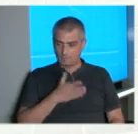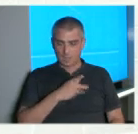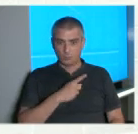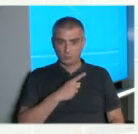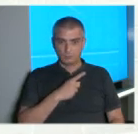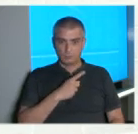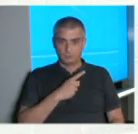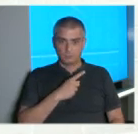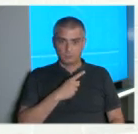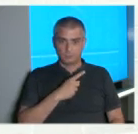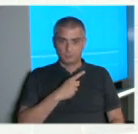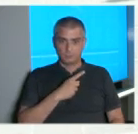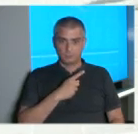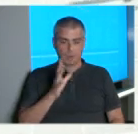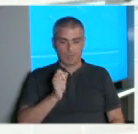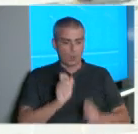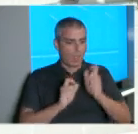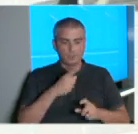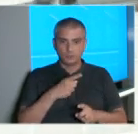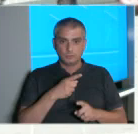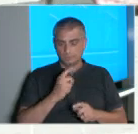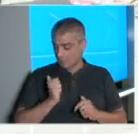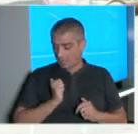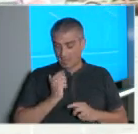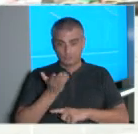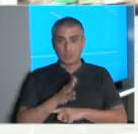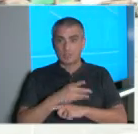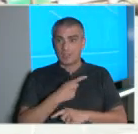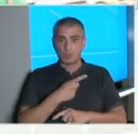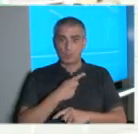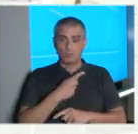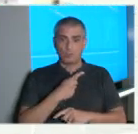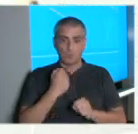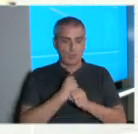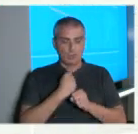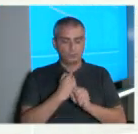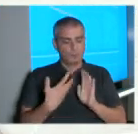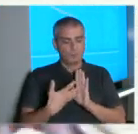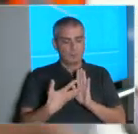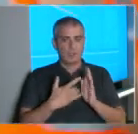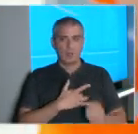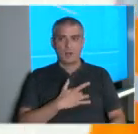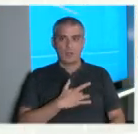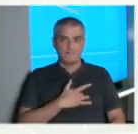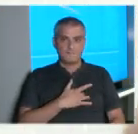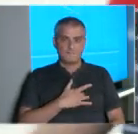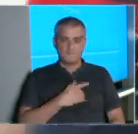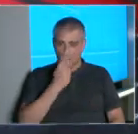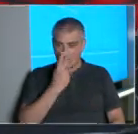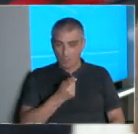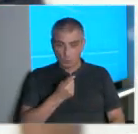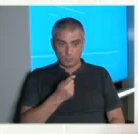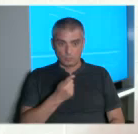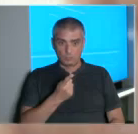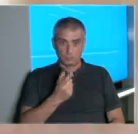שם. לקחו אנשים, חיילים שנהרגו, ועשו להם בדיקה של הלב. ראו על